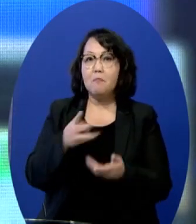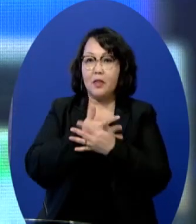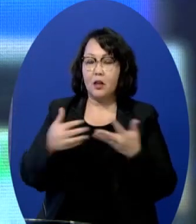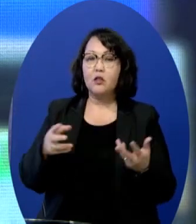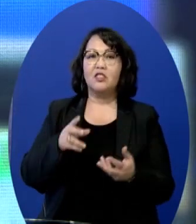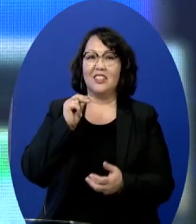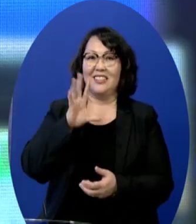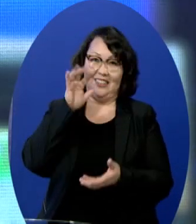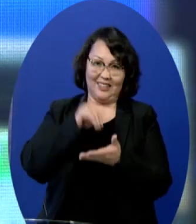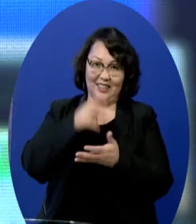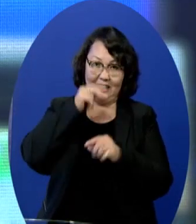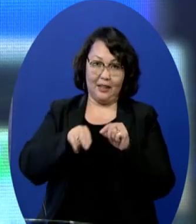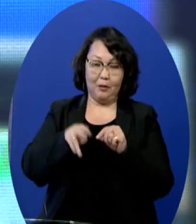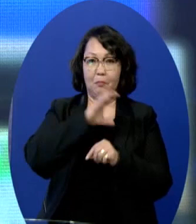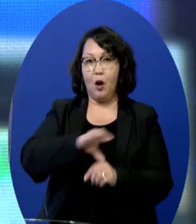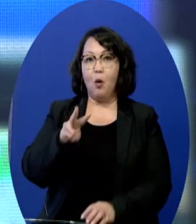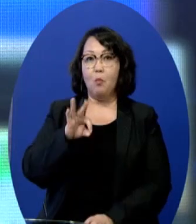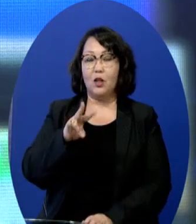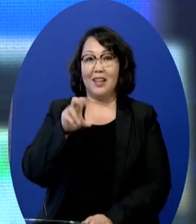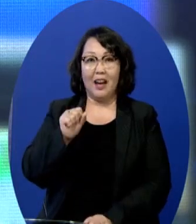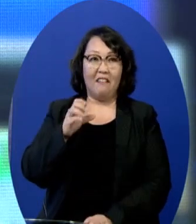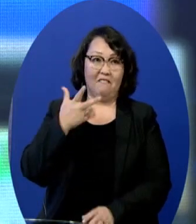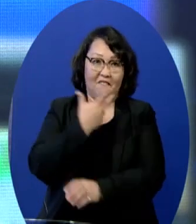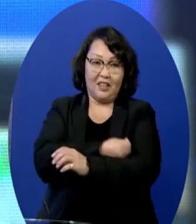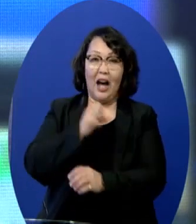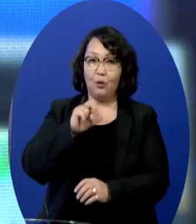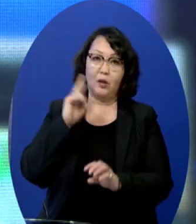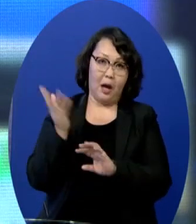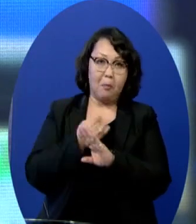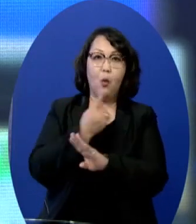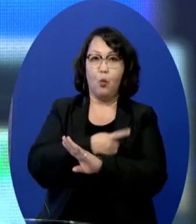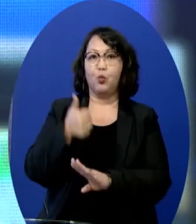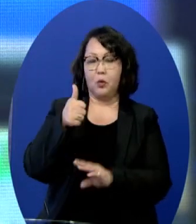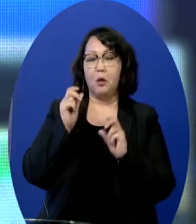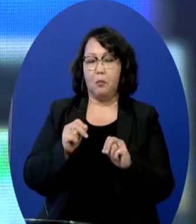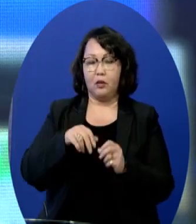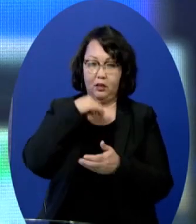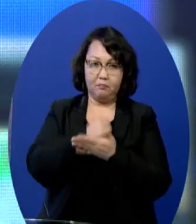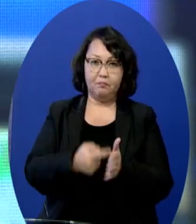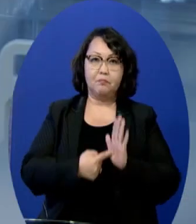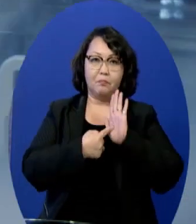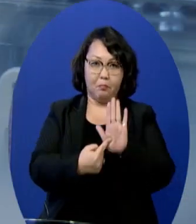стандартад хяналт тавьдаг байгууллага Moderna-гийн вакцин аюулгүй үр дүнтэй болохыг баталсан байна.